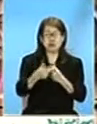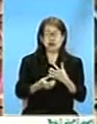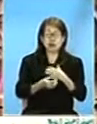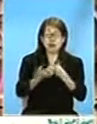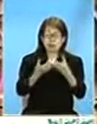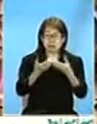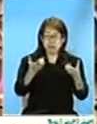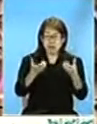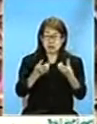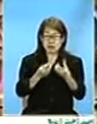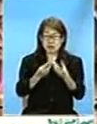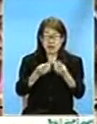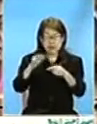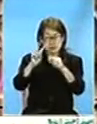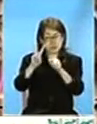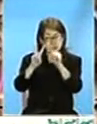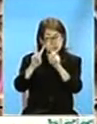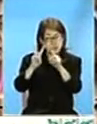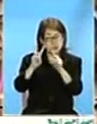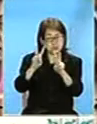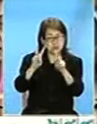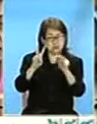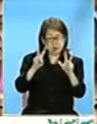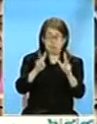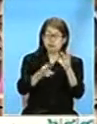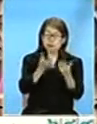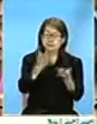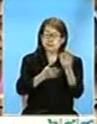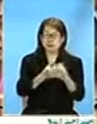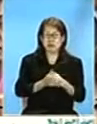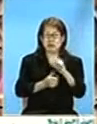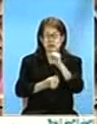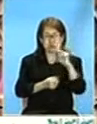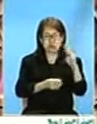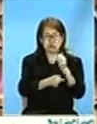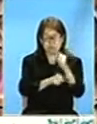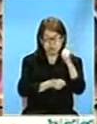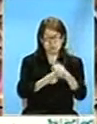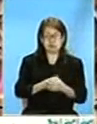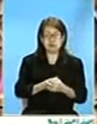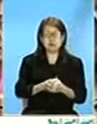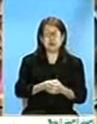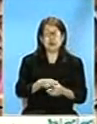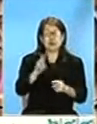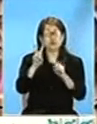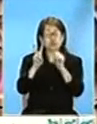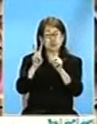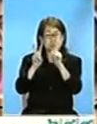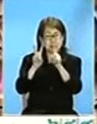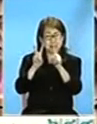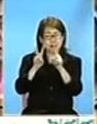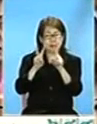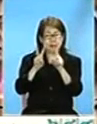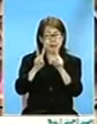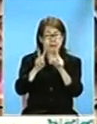2.1 2.2 2.3 ก็ได้ในอำนาจหน้าที่นี้ของสว 2.1 ก็คืออะไรครับ